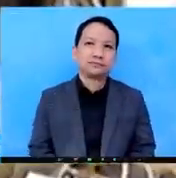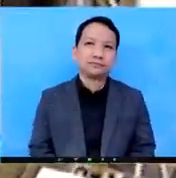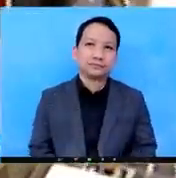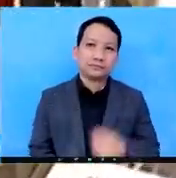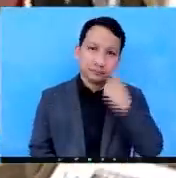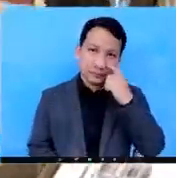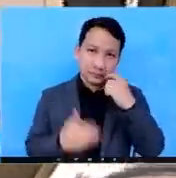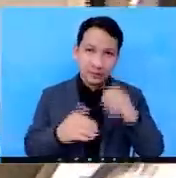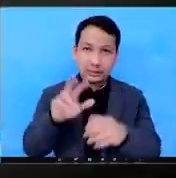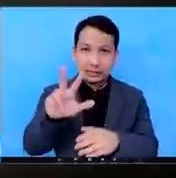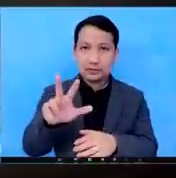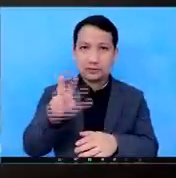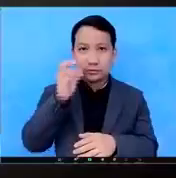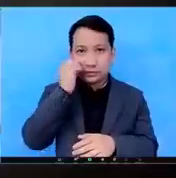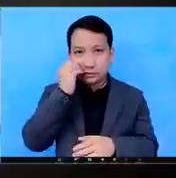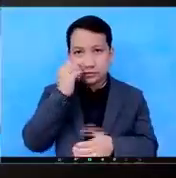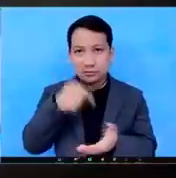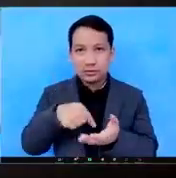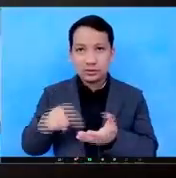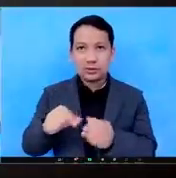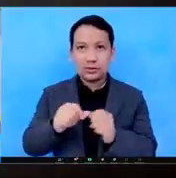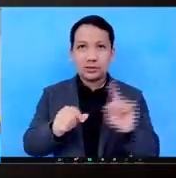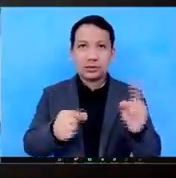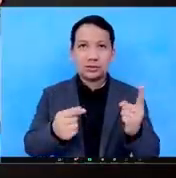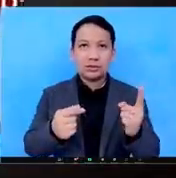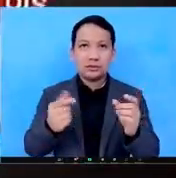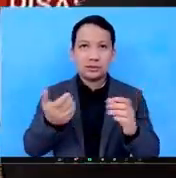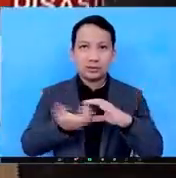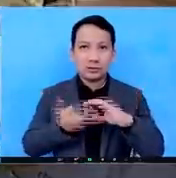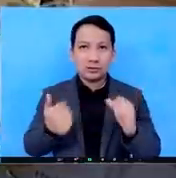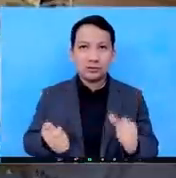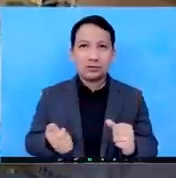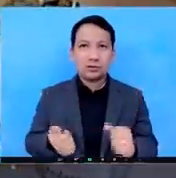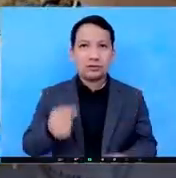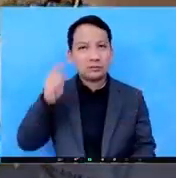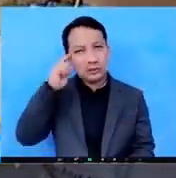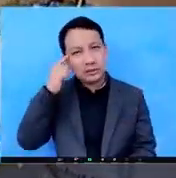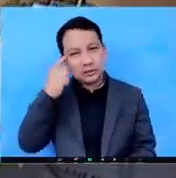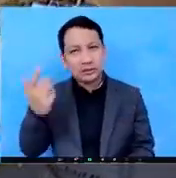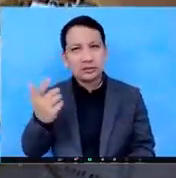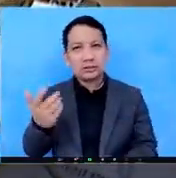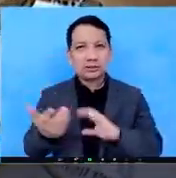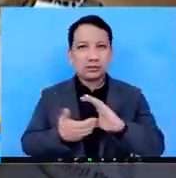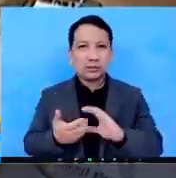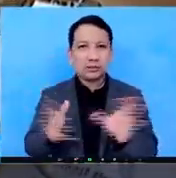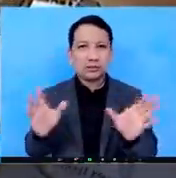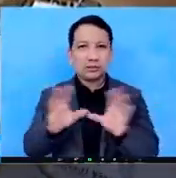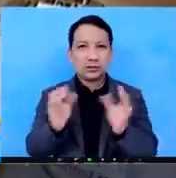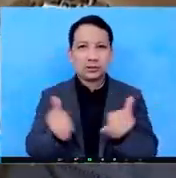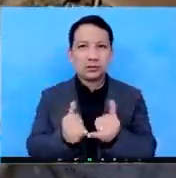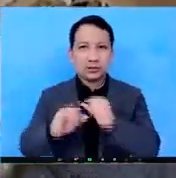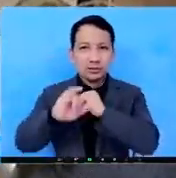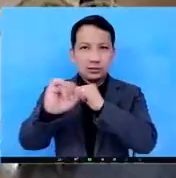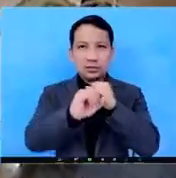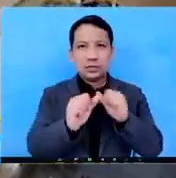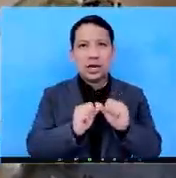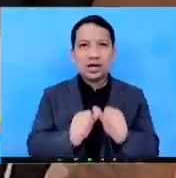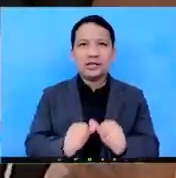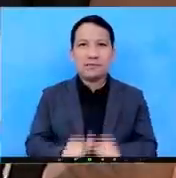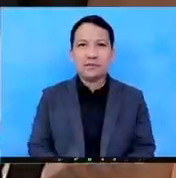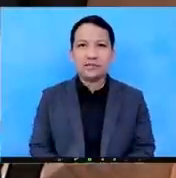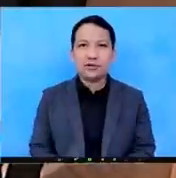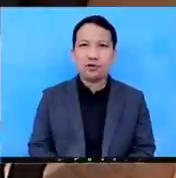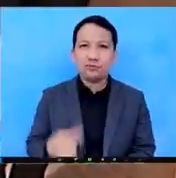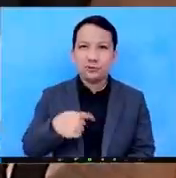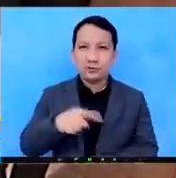3 sibuyas ang pwedeng ibayad ng kada isang customer. Pinag-iisipan din ng kumpanya na gawin ang kampanya sa iba't iba nilang branches